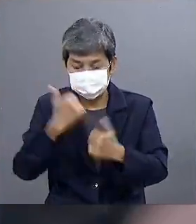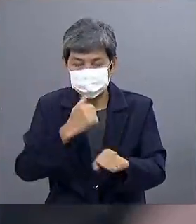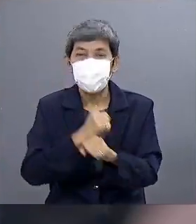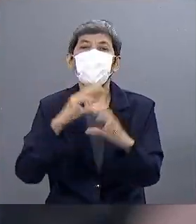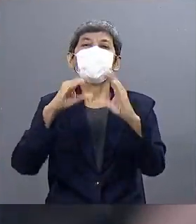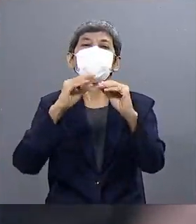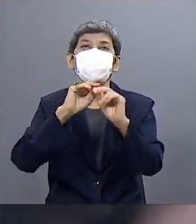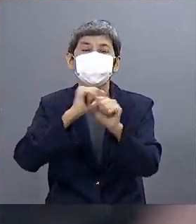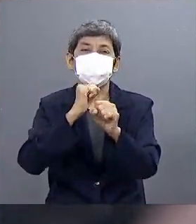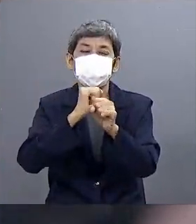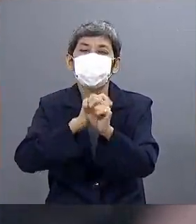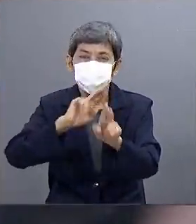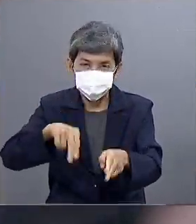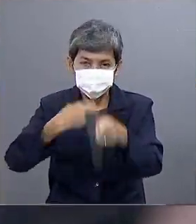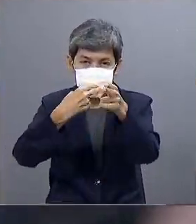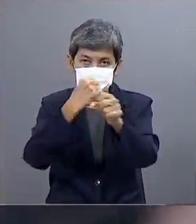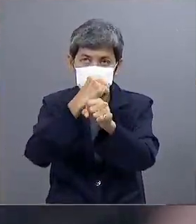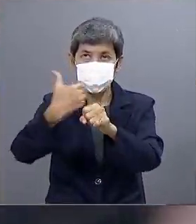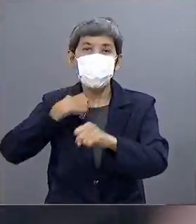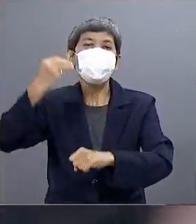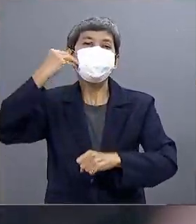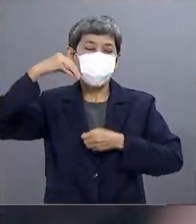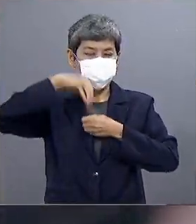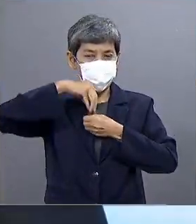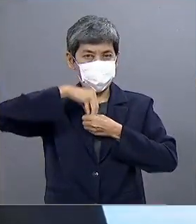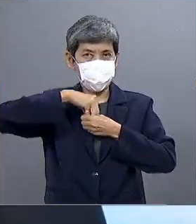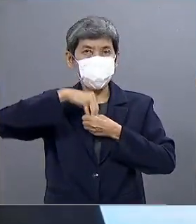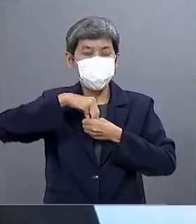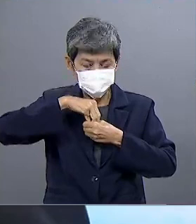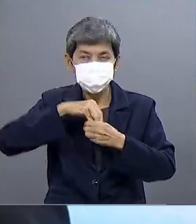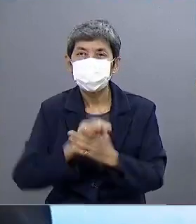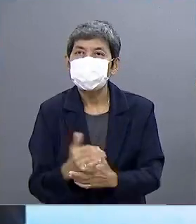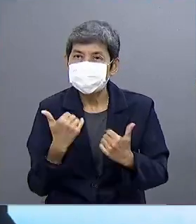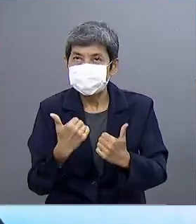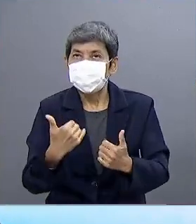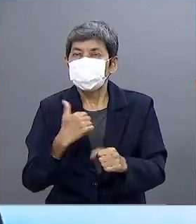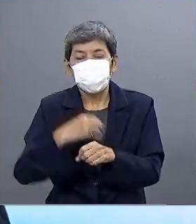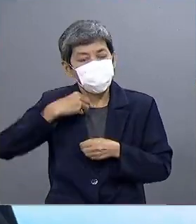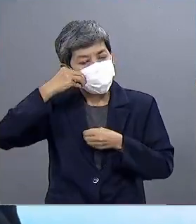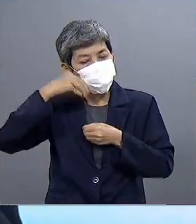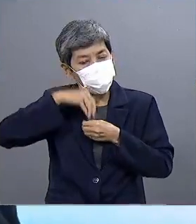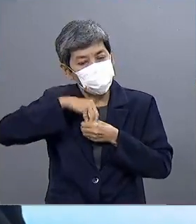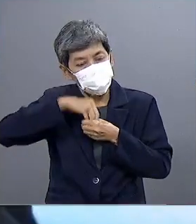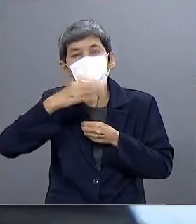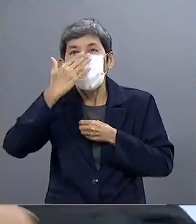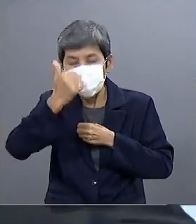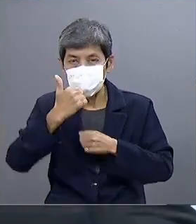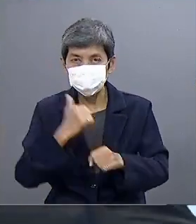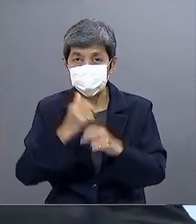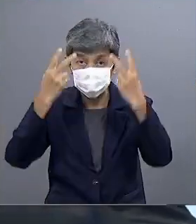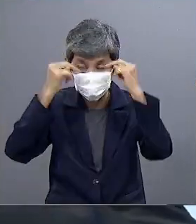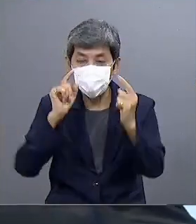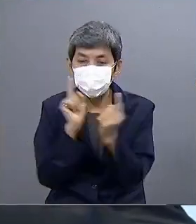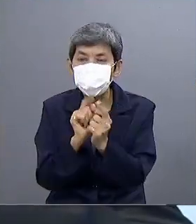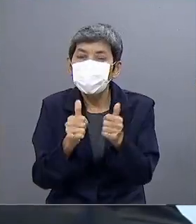อนเฟอเรนซ์นะคะจากที่บ้านพักร.1 ร.อ.ภายหลังจากต้องกักตัวค่ะเพราะว่าท่านนายกเนี่ยไปใกล้ชิดกับคุณวีร